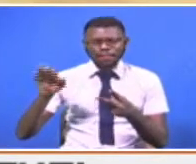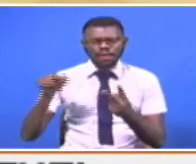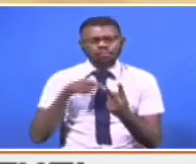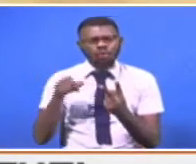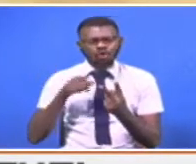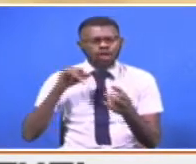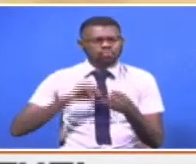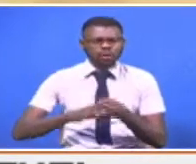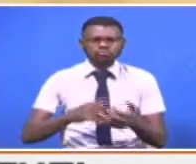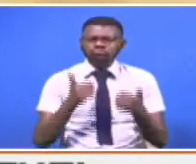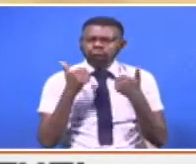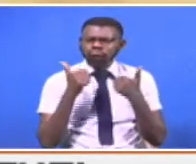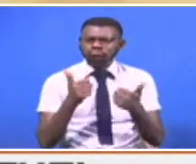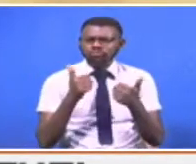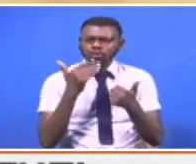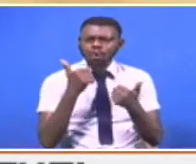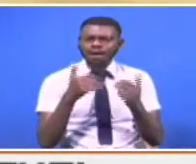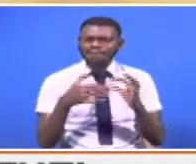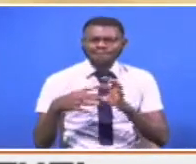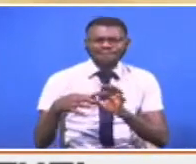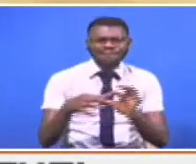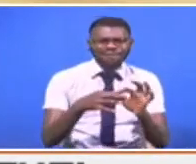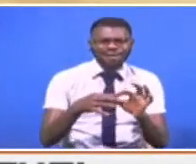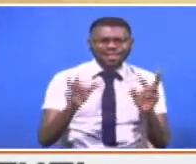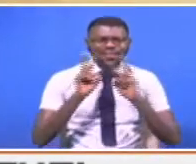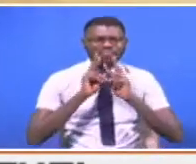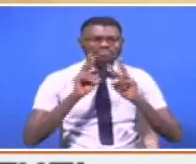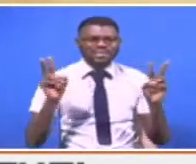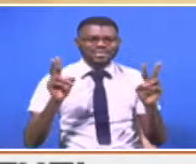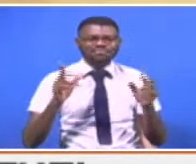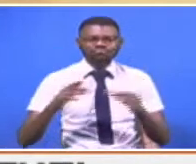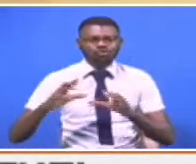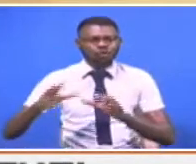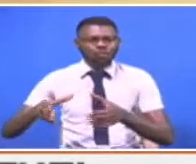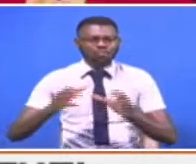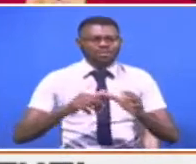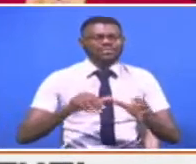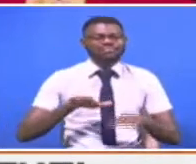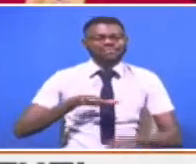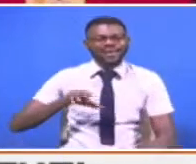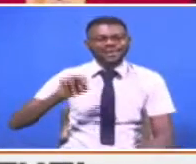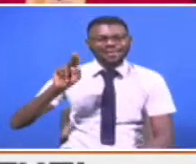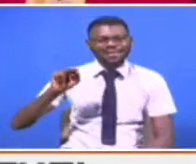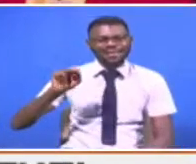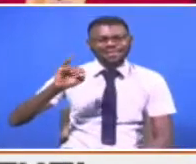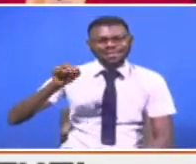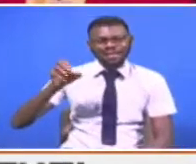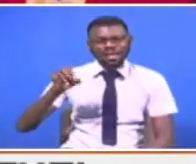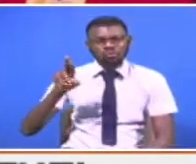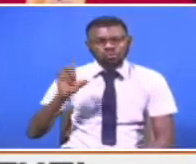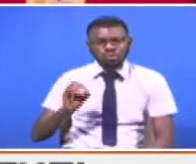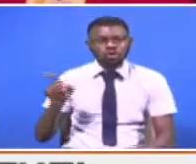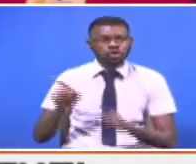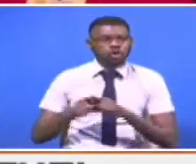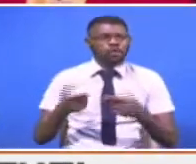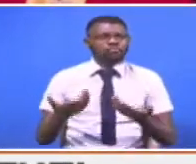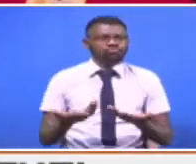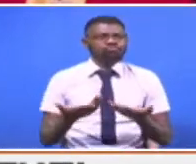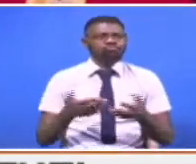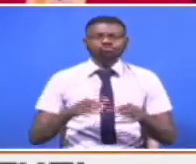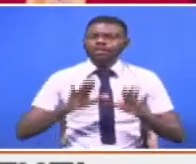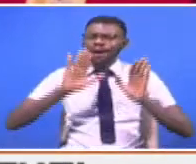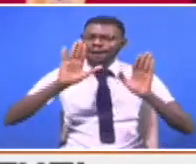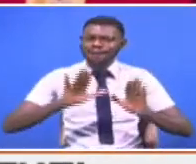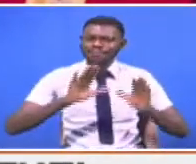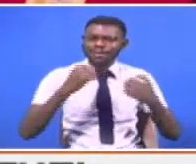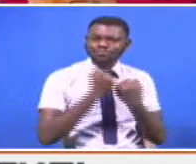creating peace and harmony among the communities in Njoro. Alitumia fursa hii kupigia debe sera za